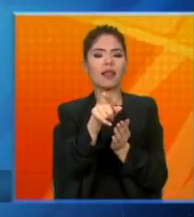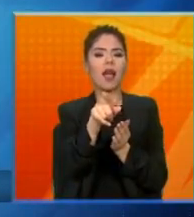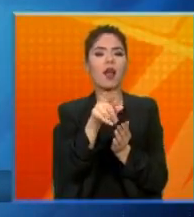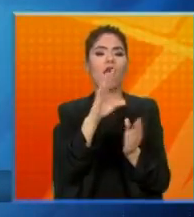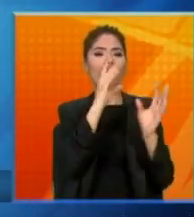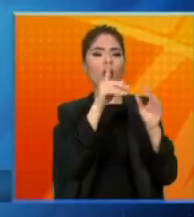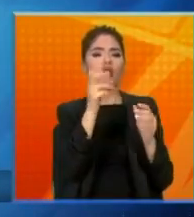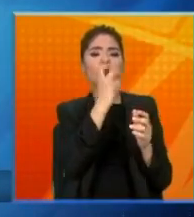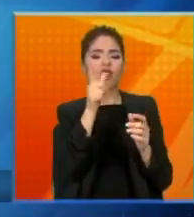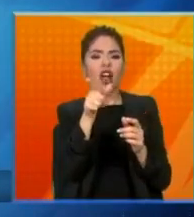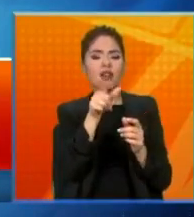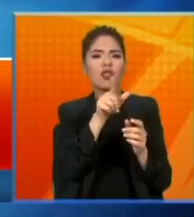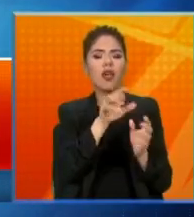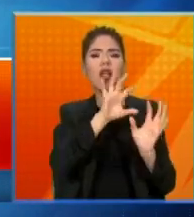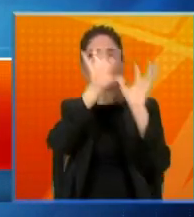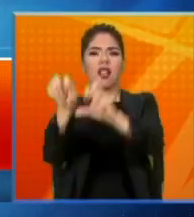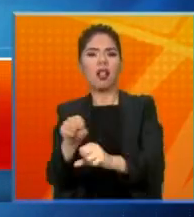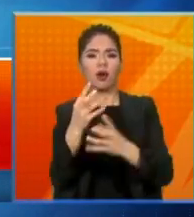saldırdı.